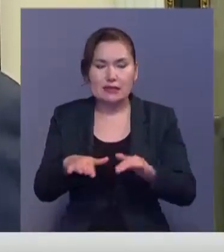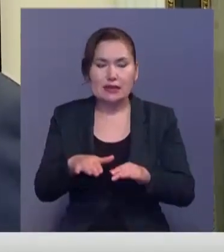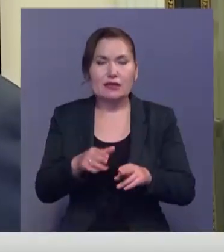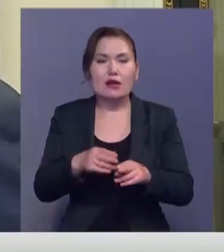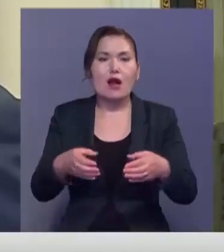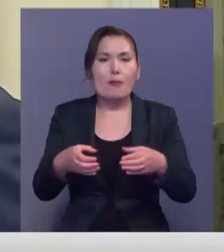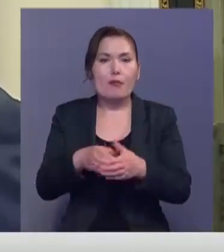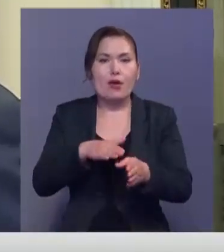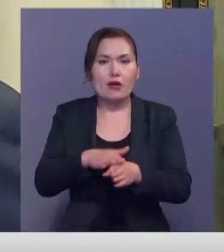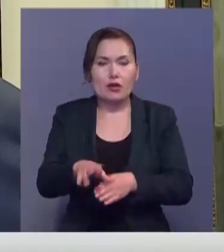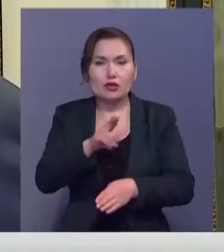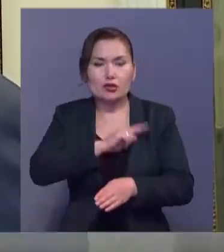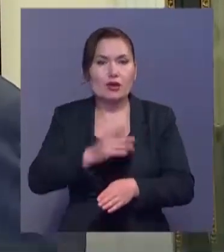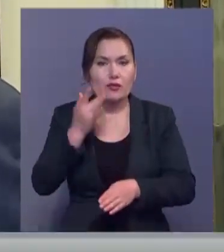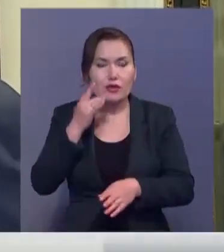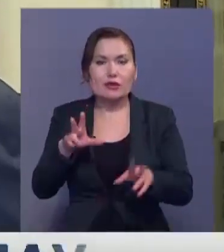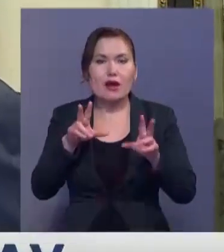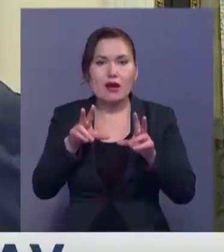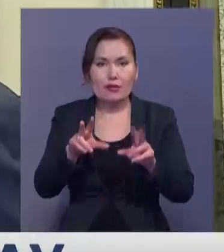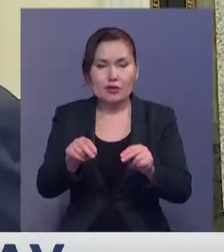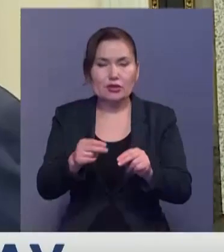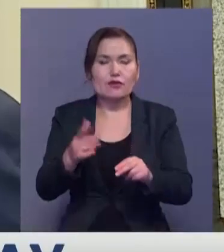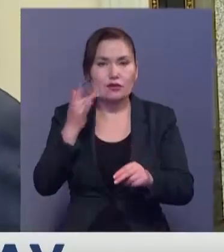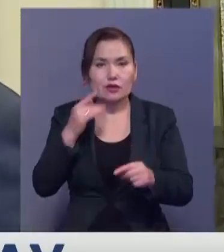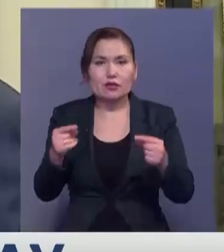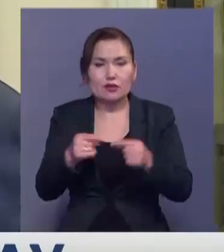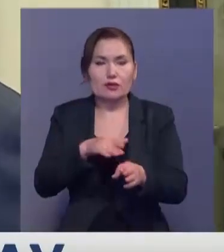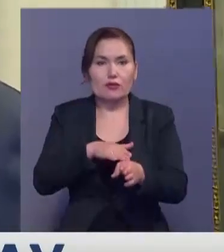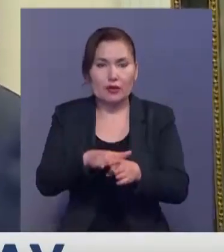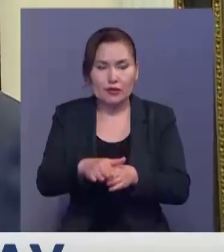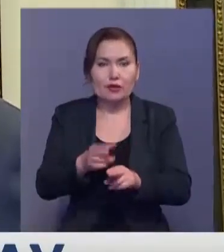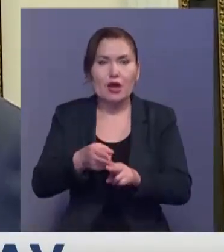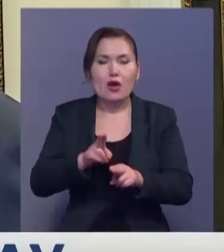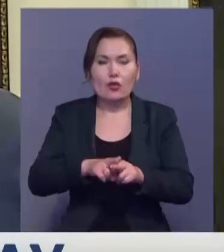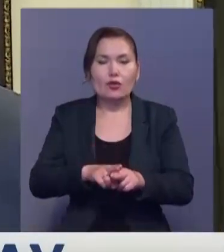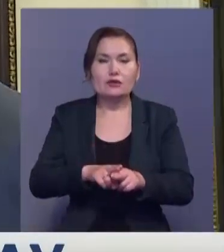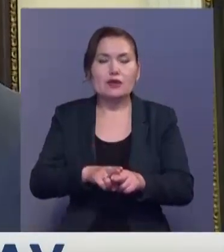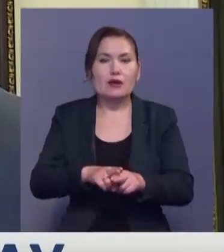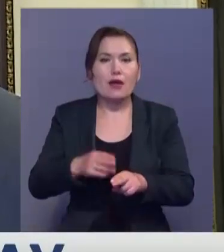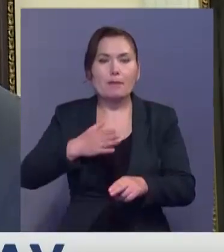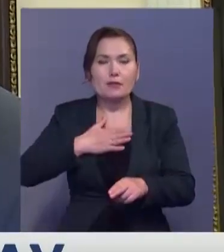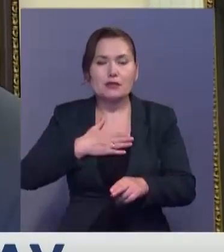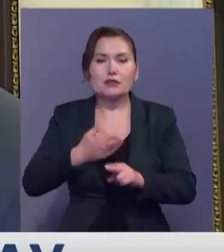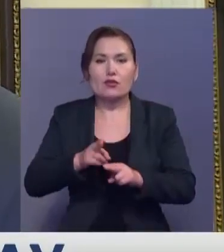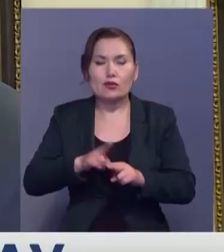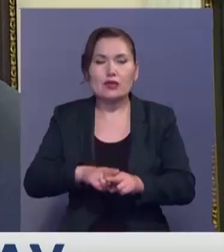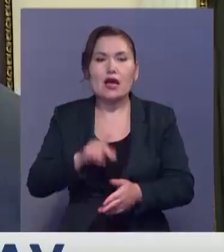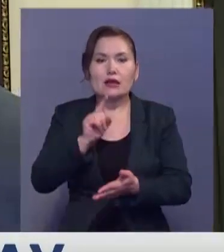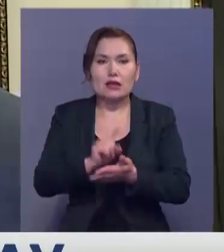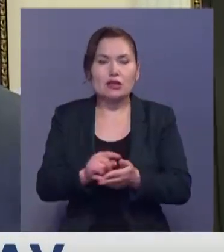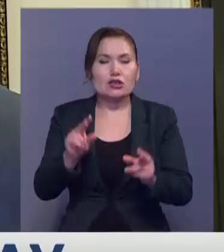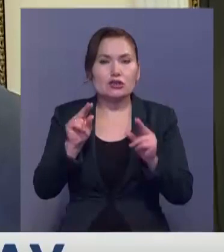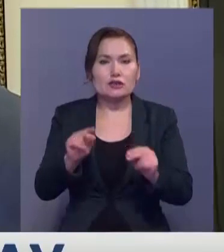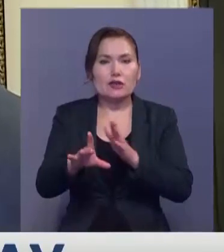уәделерді орындалмайтын бере алмаймыз. Халық ертең бізге сенбейді ғой. Сондықтан хайп ұстаған адамдар, ондай да болуы мүмкін, бірақ оның өзінің